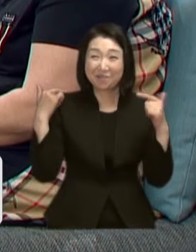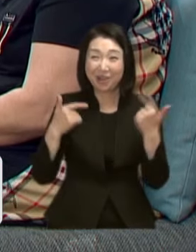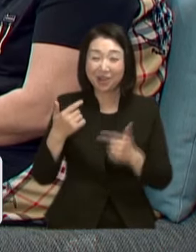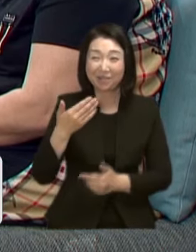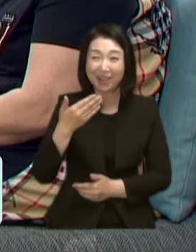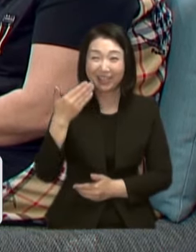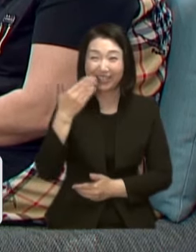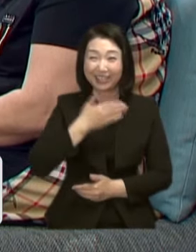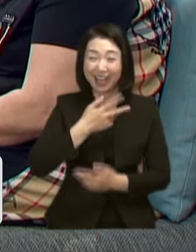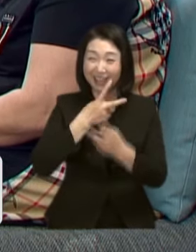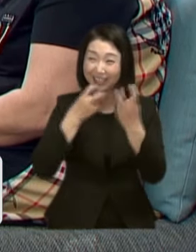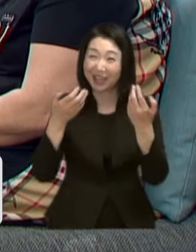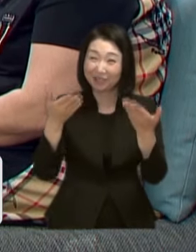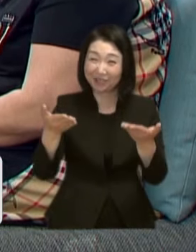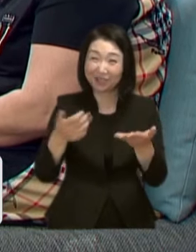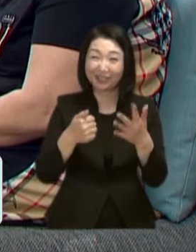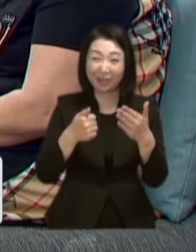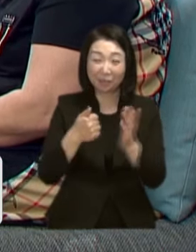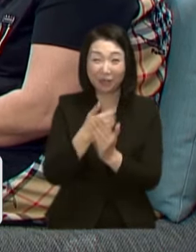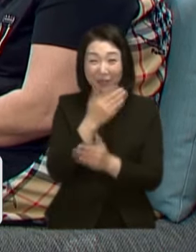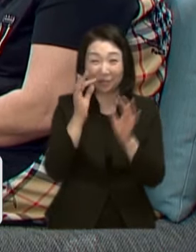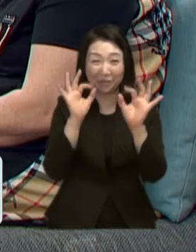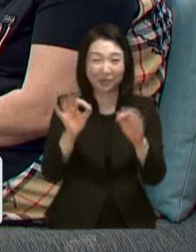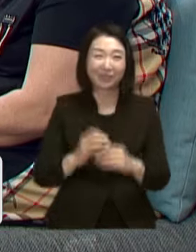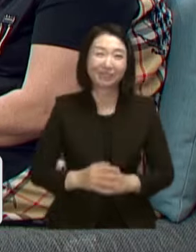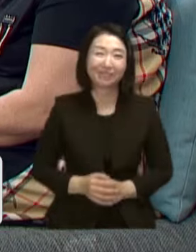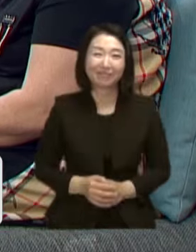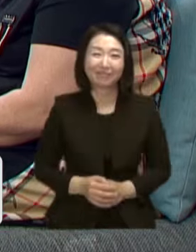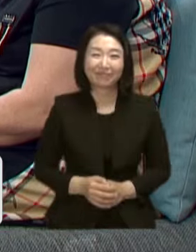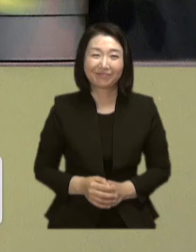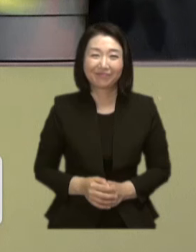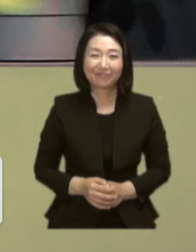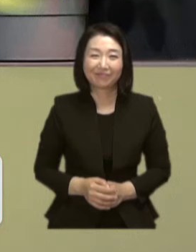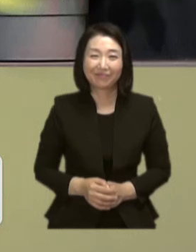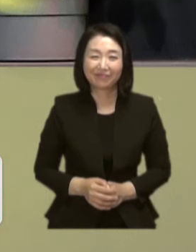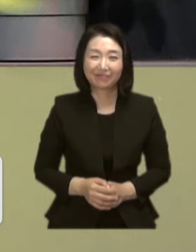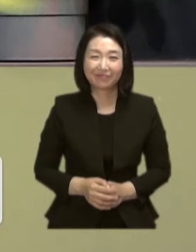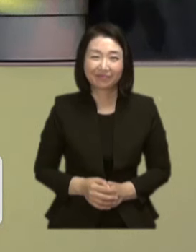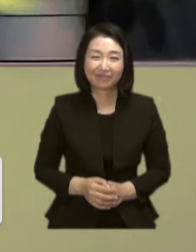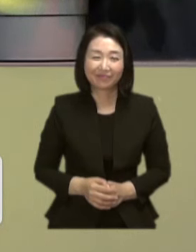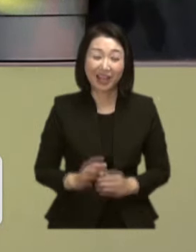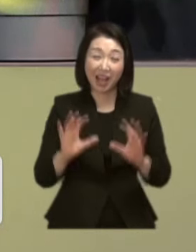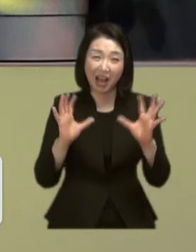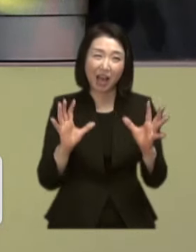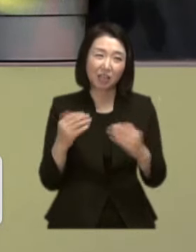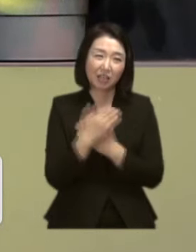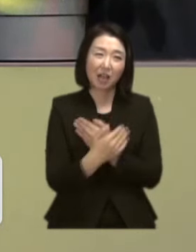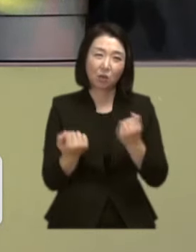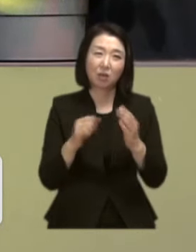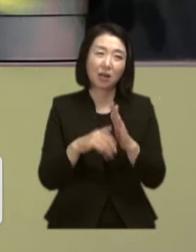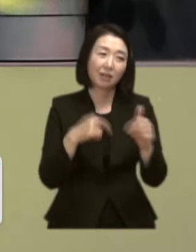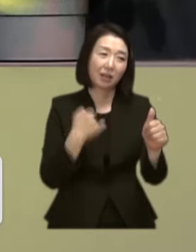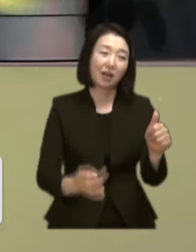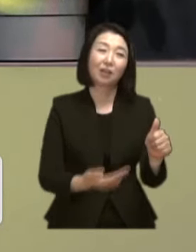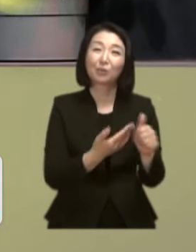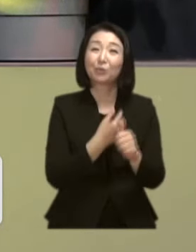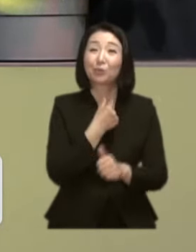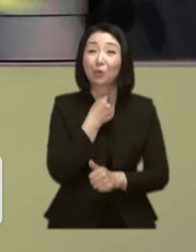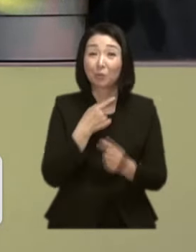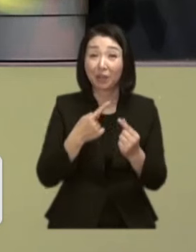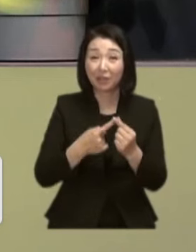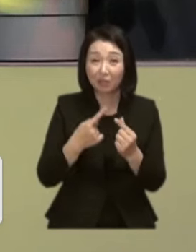그런지 정말. 아이들하고 살다 보니까 하나님을 주셨는데. 네. 그래서 더 많은 아이들 건강할 때 좀 가르치고 싶어요. 가르치고 싶은데 네.